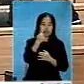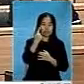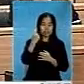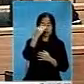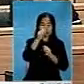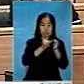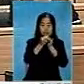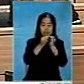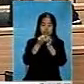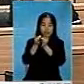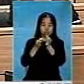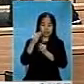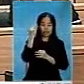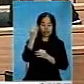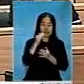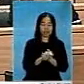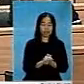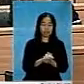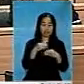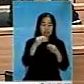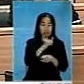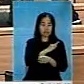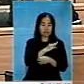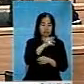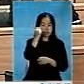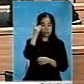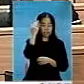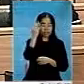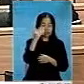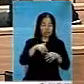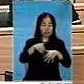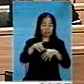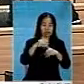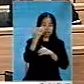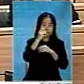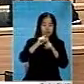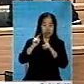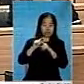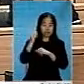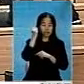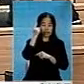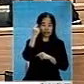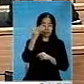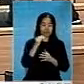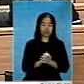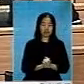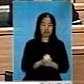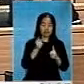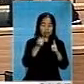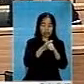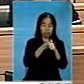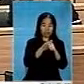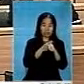ทำความเข้าใจกับเพื่อนสมาชิกและก็พี่น้องประชาชนที่ฟังอยู่ทางบ้านนะครับฉบับแ